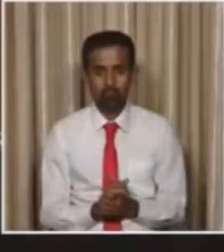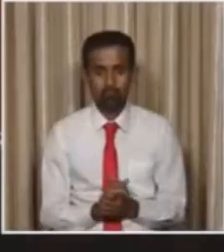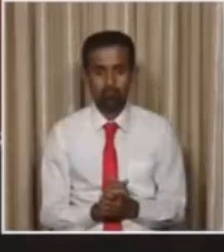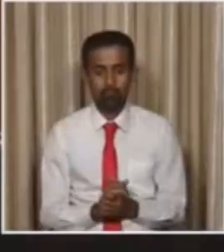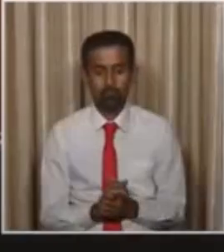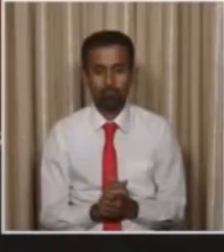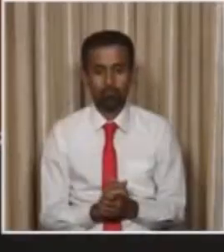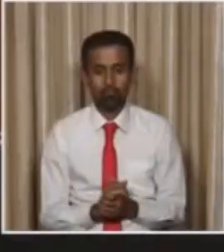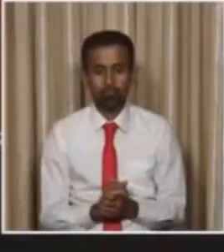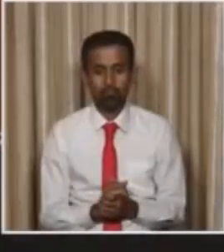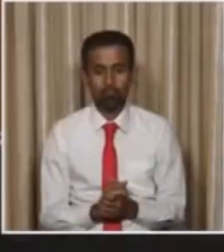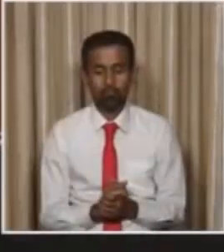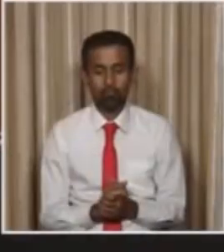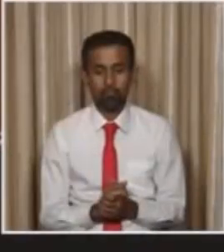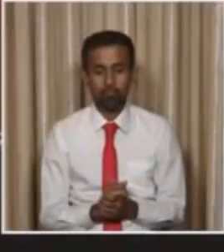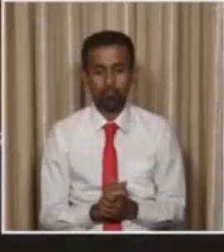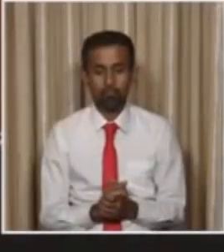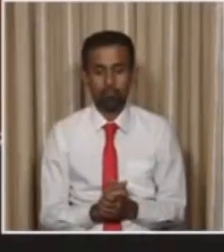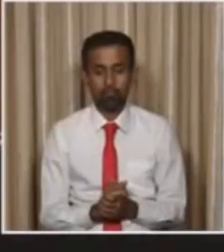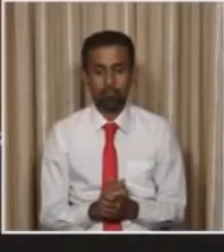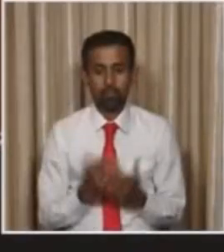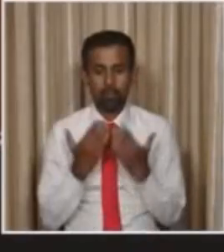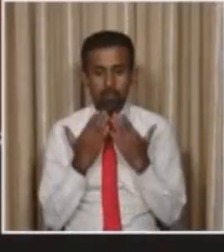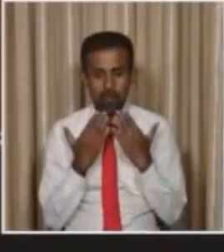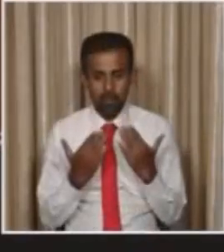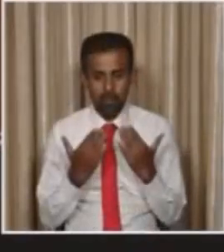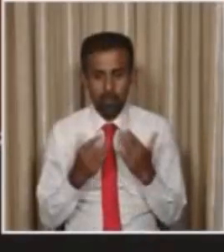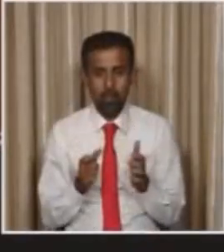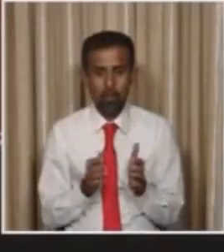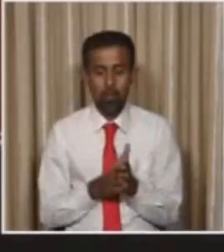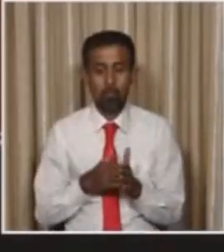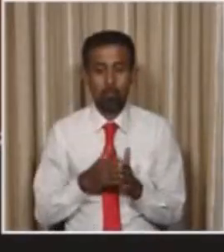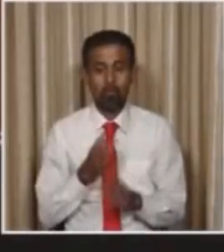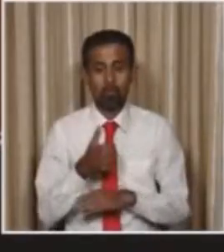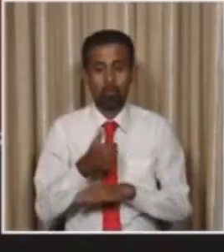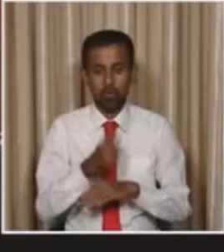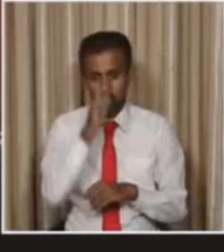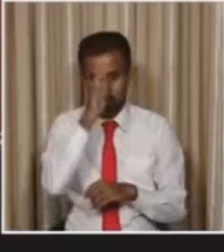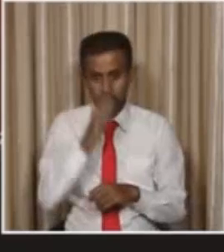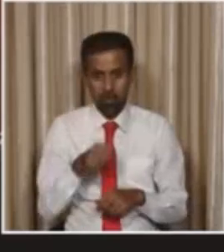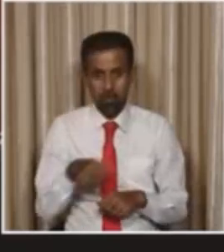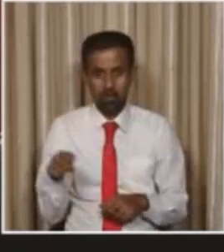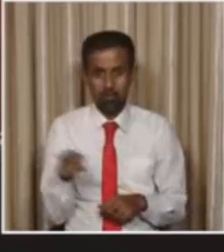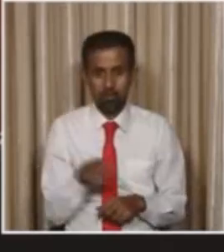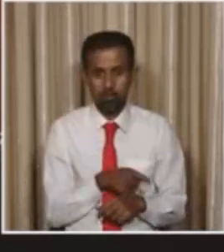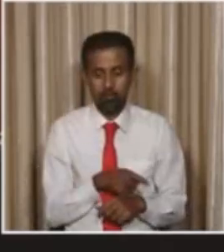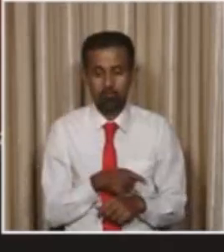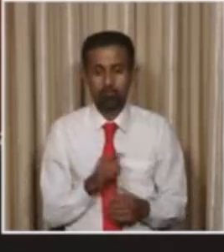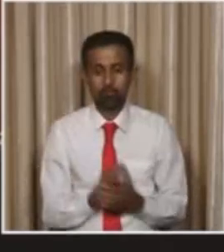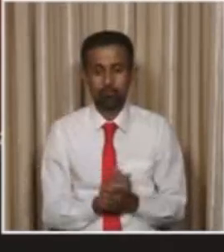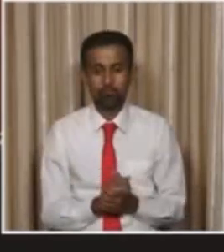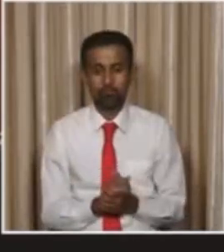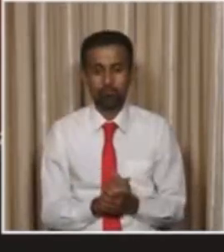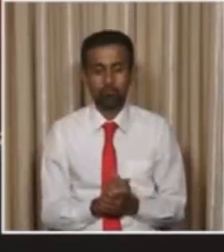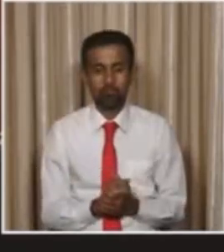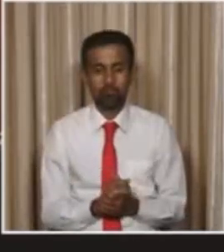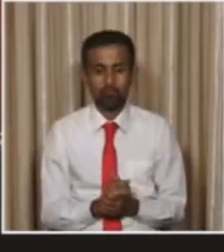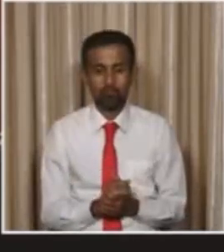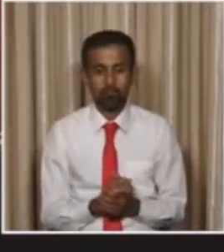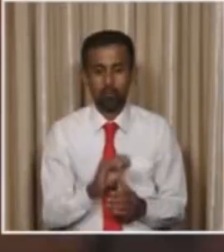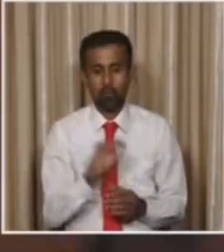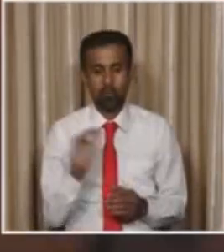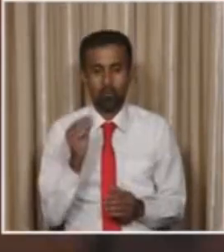வணக்கம். சுபேட்டம் டிவி வழங்கும் செய்திகள். நாங்கள் ஆயிரக்கணக்கான பிரச்சினைகளை இந்த பாராளுமன்றத்திலும் ஜனாதிபதிக்கு